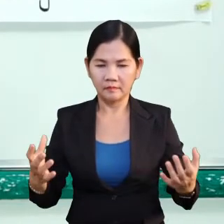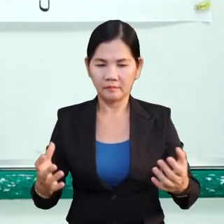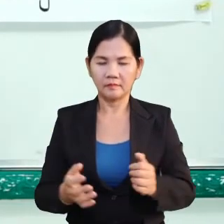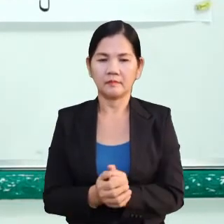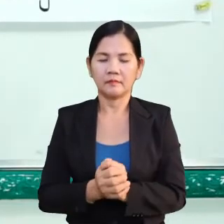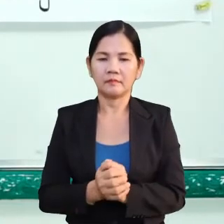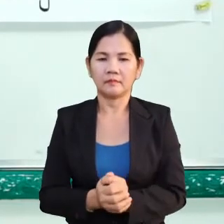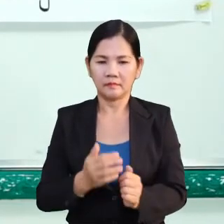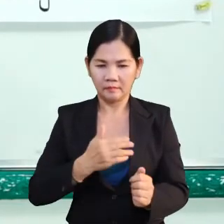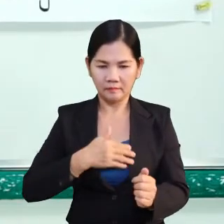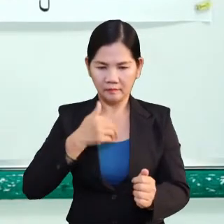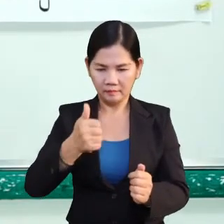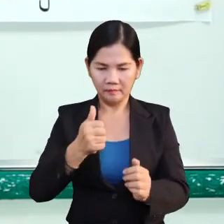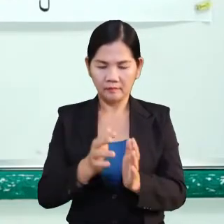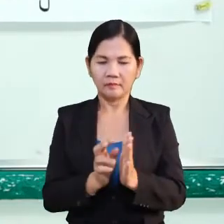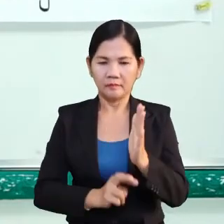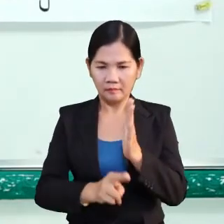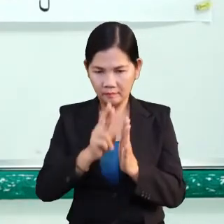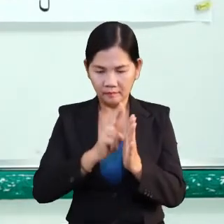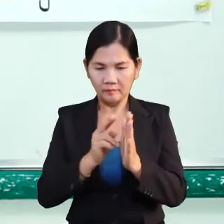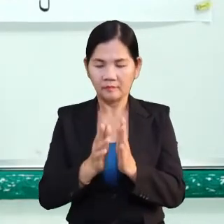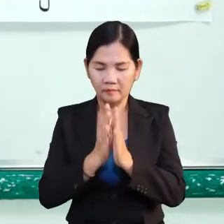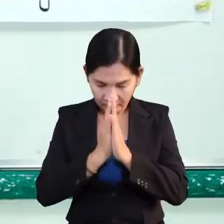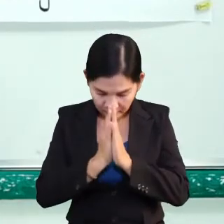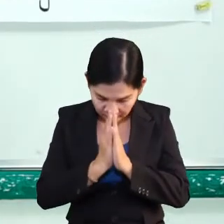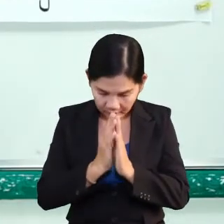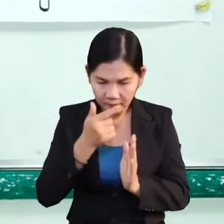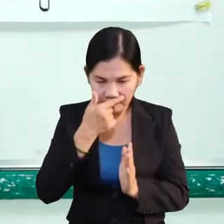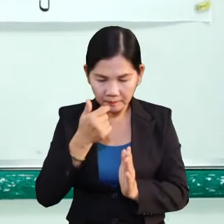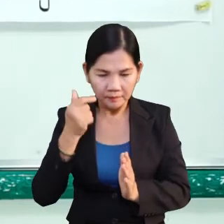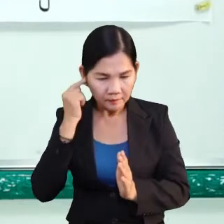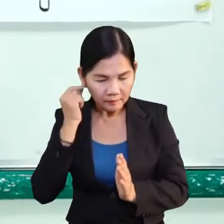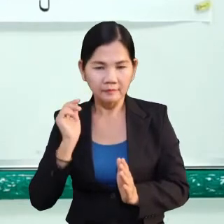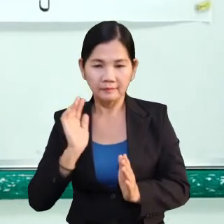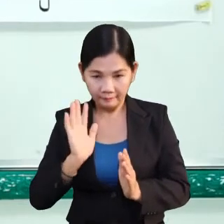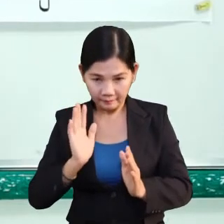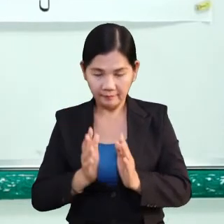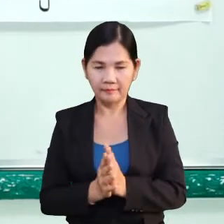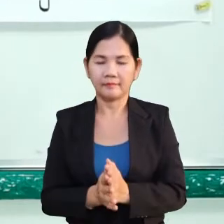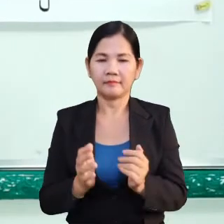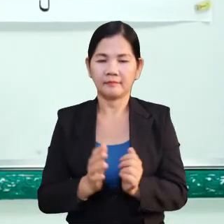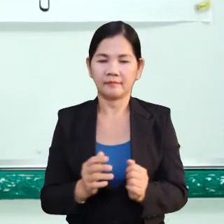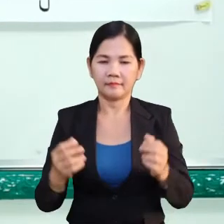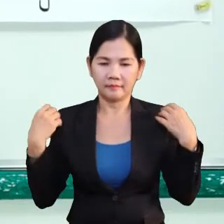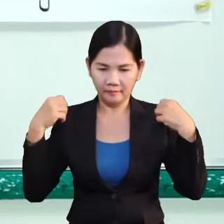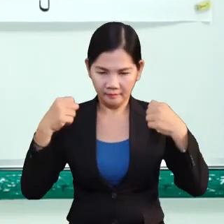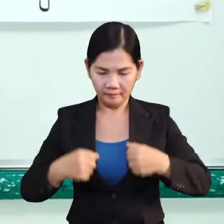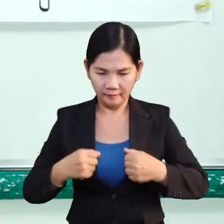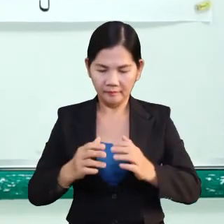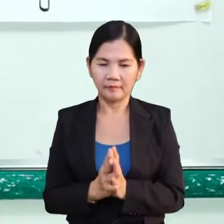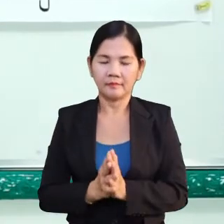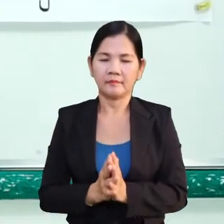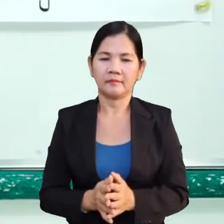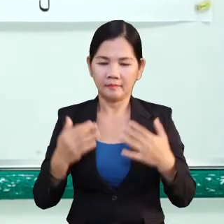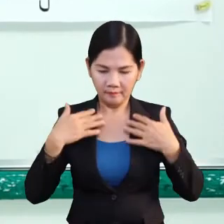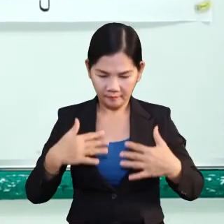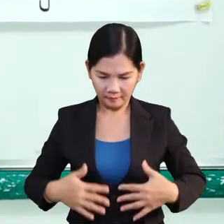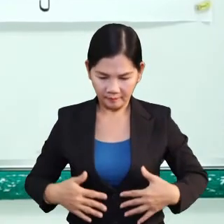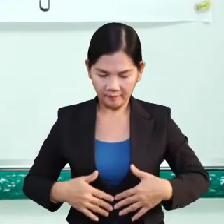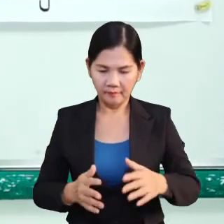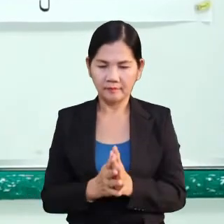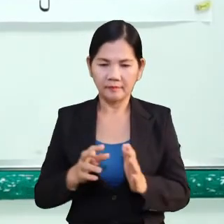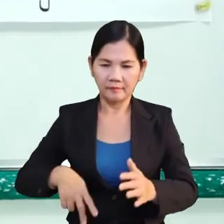ចាសិលធម៌មានវិន័យដែលជំរាបលាពុកម្ដាយហើយយើងចាចេះស្លៀកពាក់សម្លៀកបំពាក់ដោយខ្លួនឯងនិង